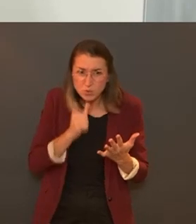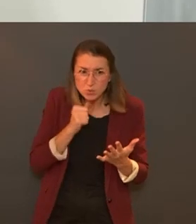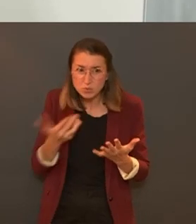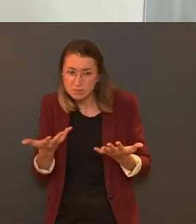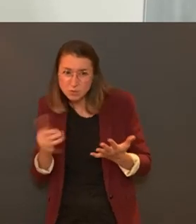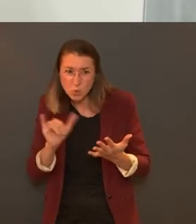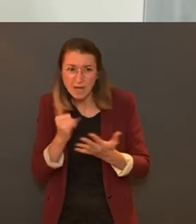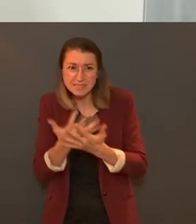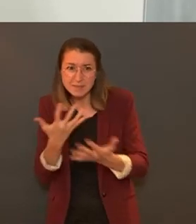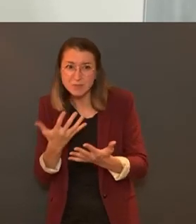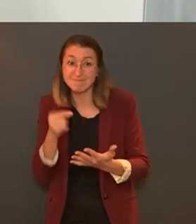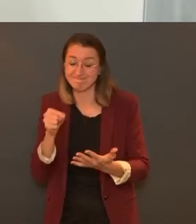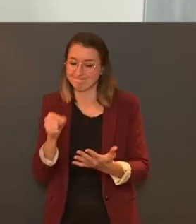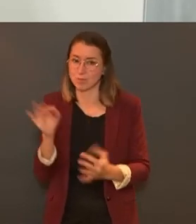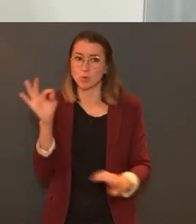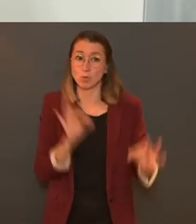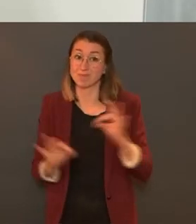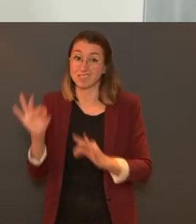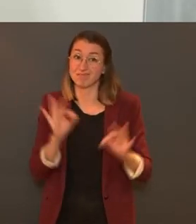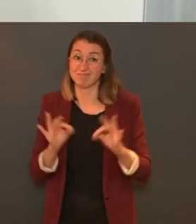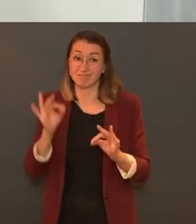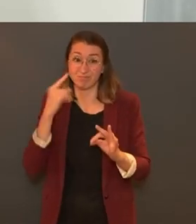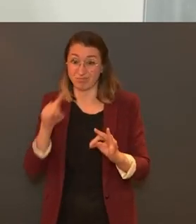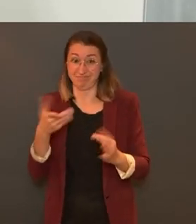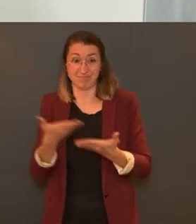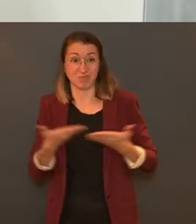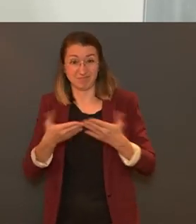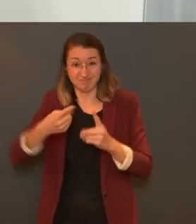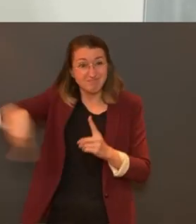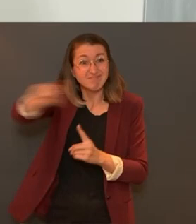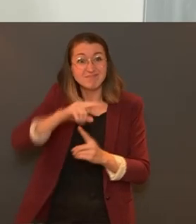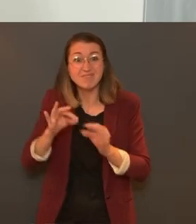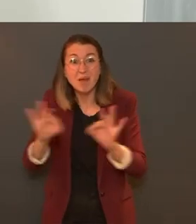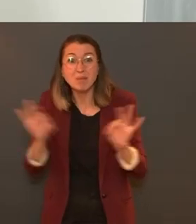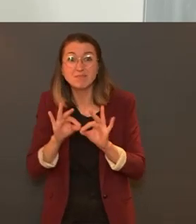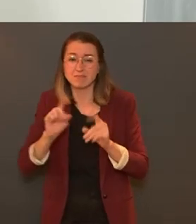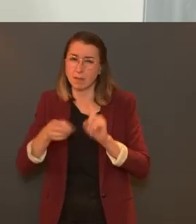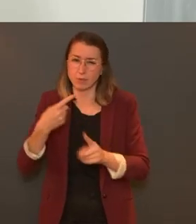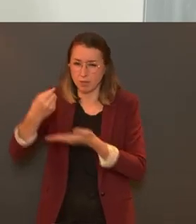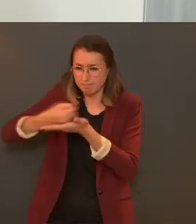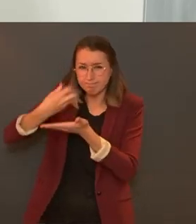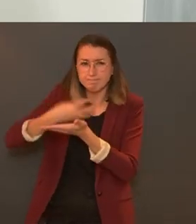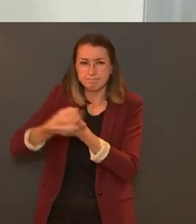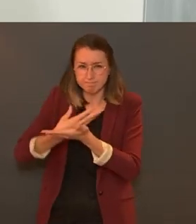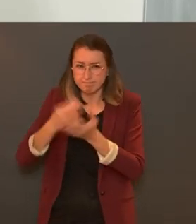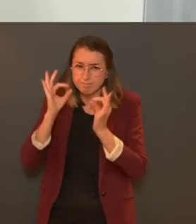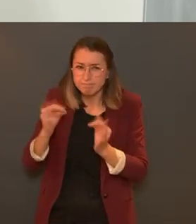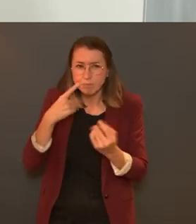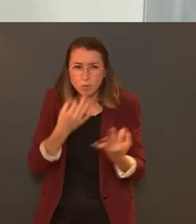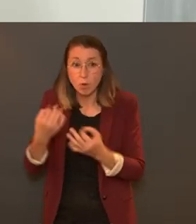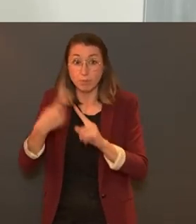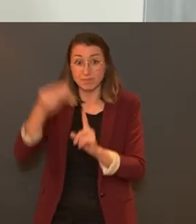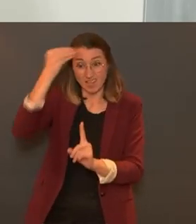tout mettre en œuvre pour mieux informer les familles, mais aussi les écoles, afin de protéger le